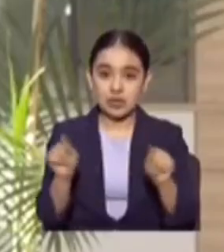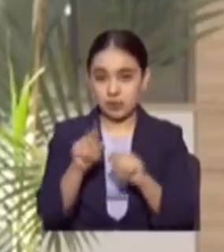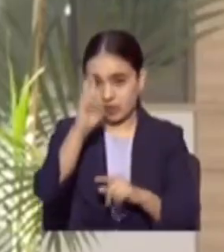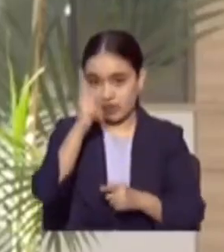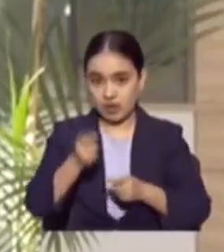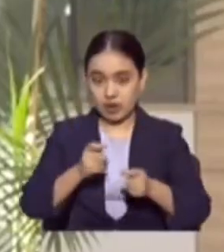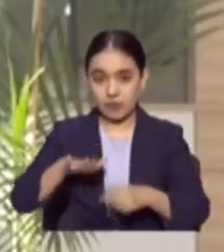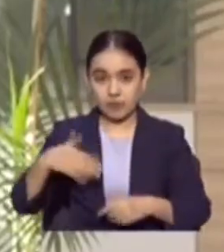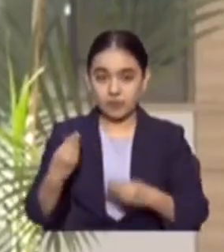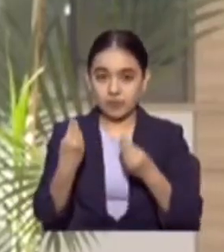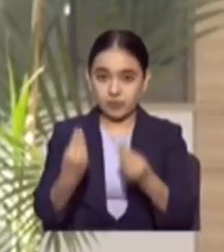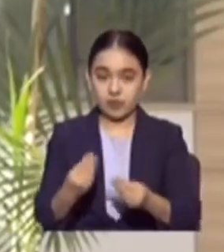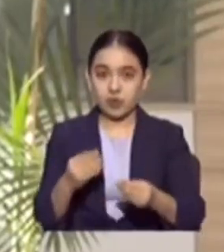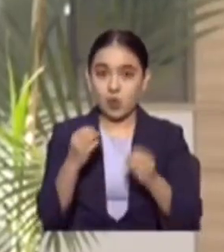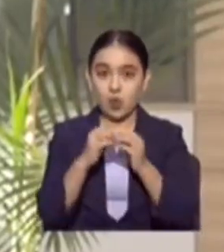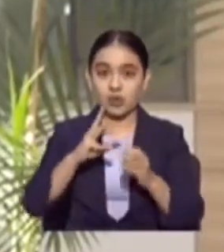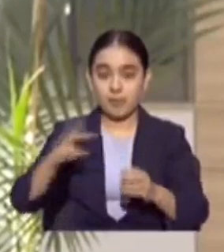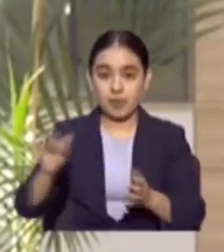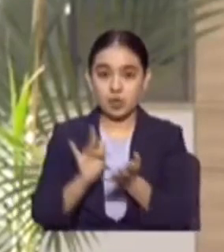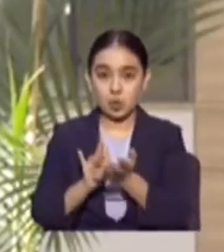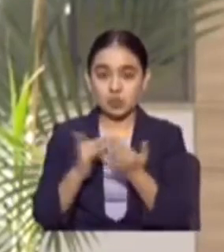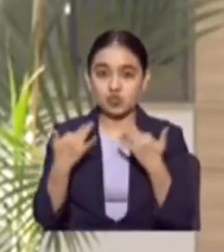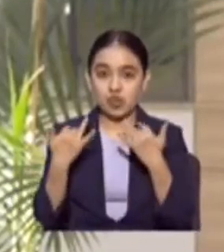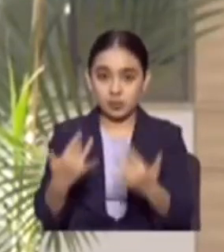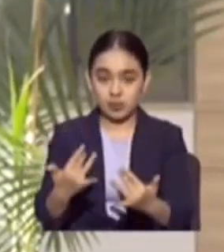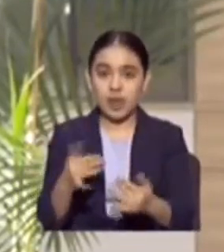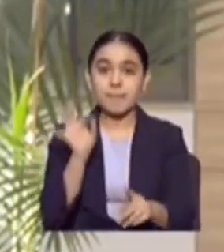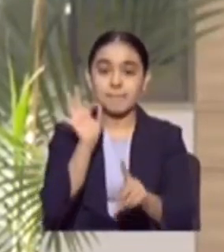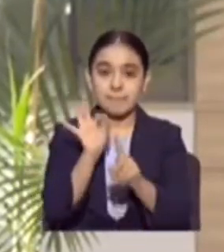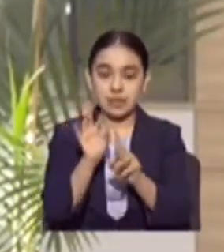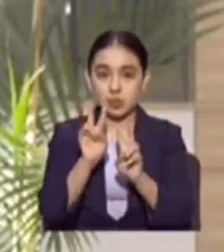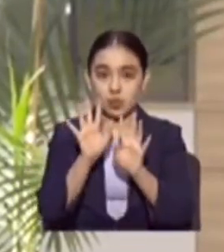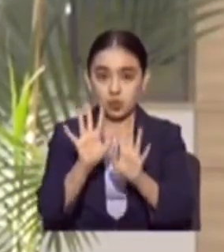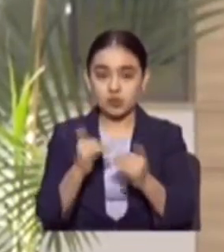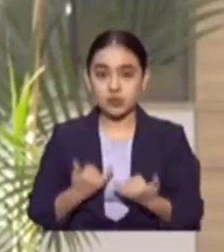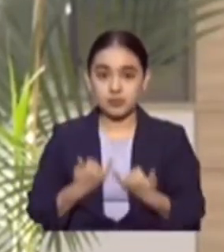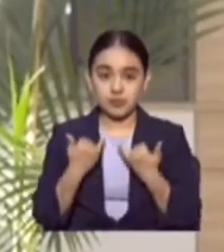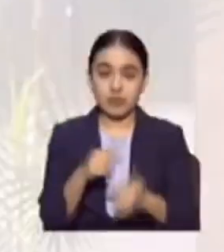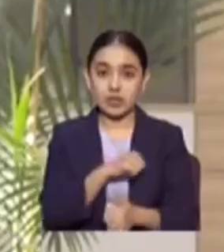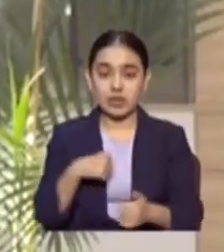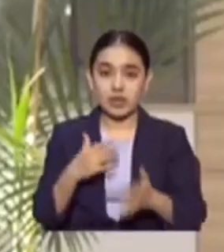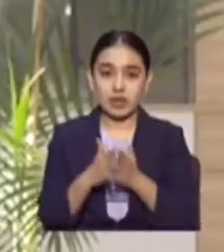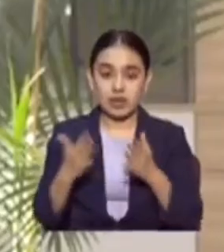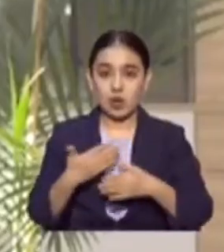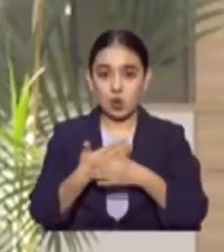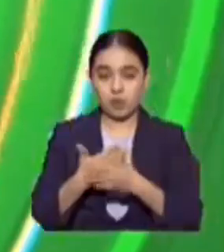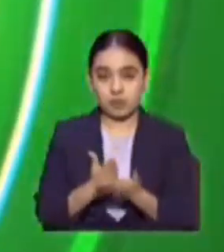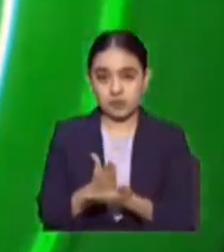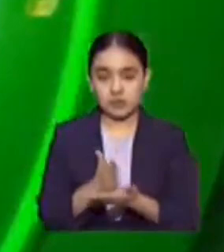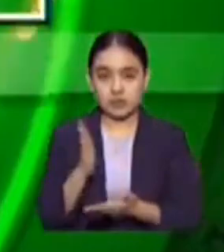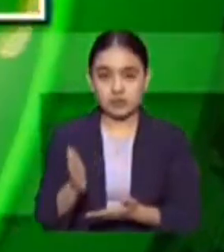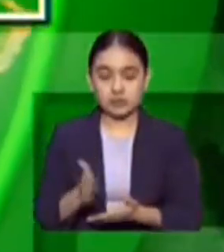davlat rahbari tomonidan qo'yilgan o'sha 10 million turistni jalb qilish maqsadli ko'rsatkichimiz uchun eng katta yordam bo'lib xizmat